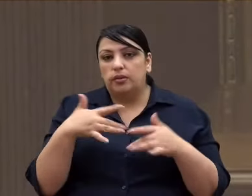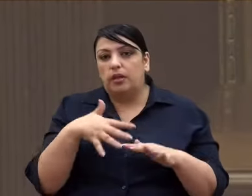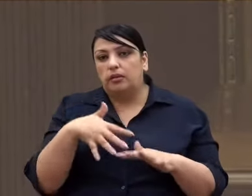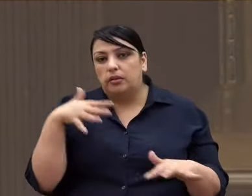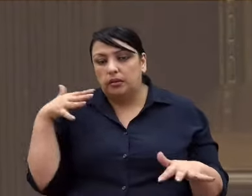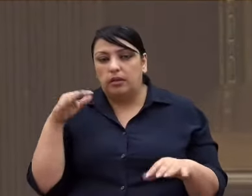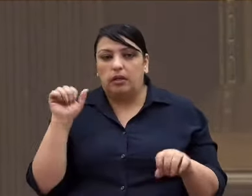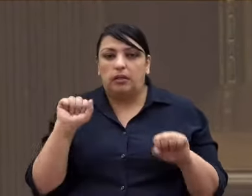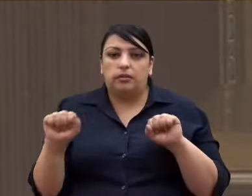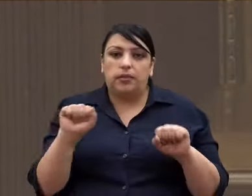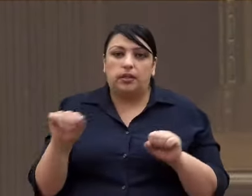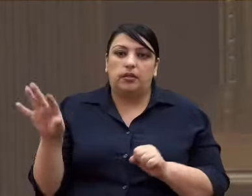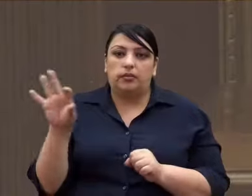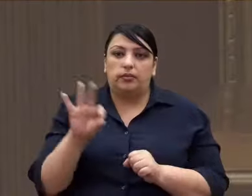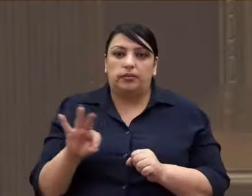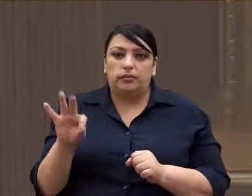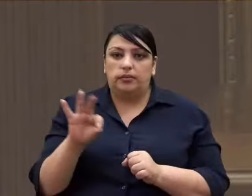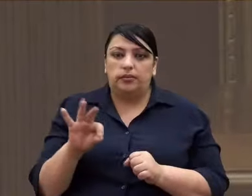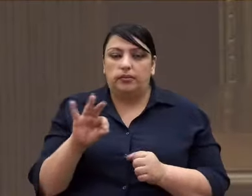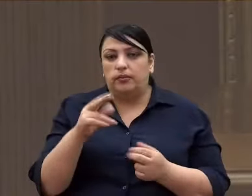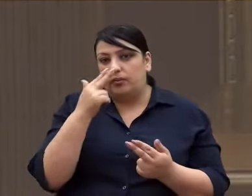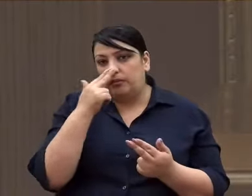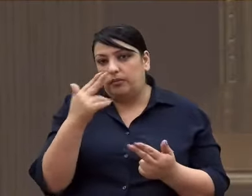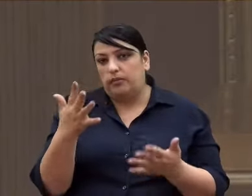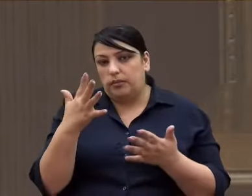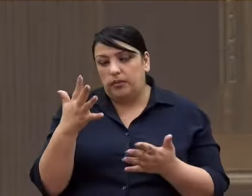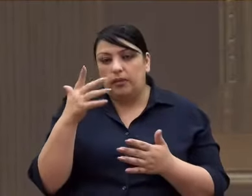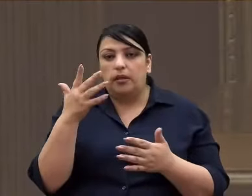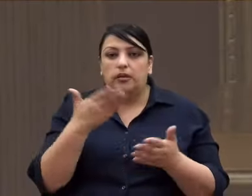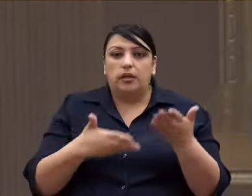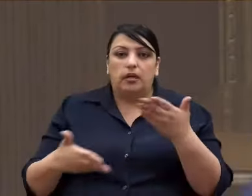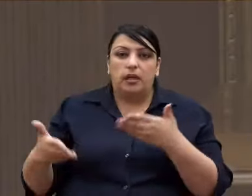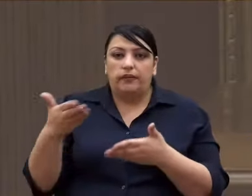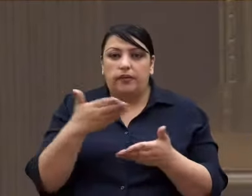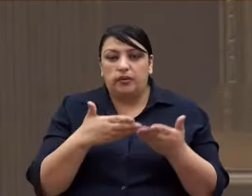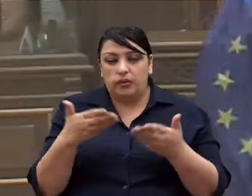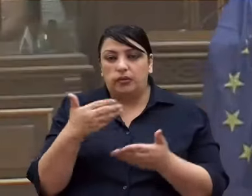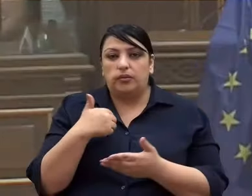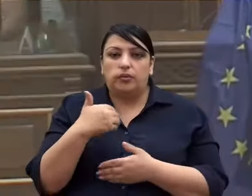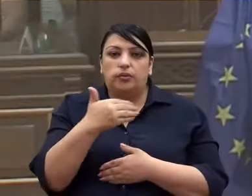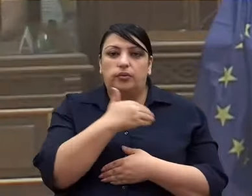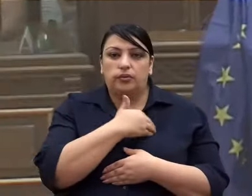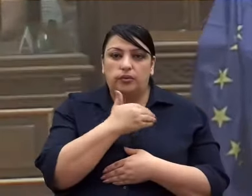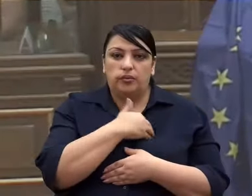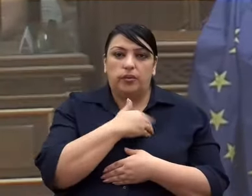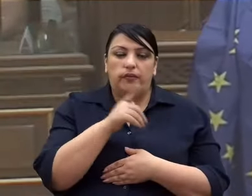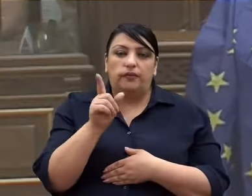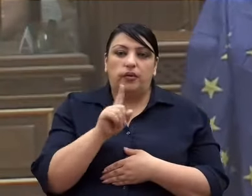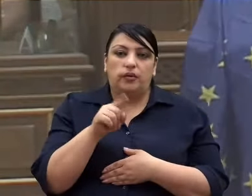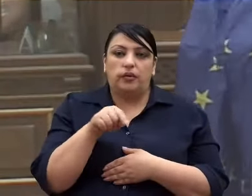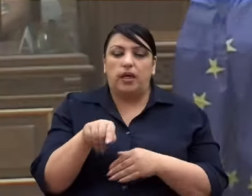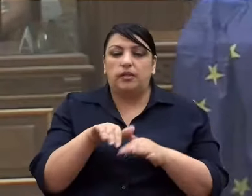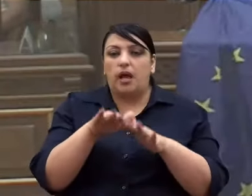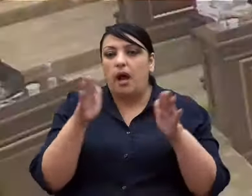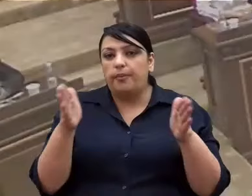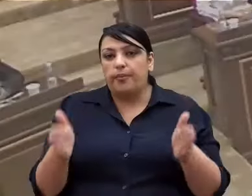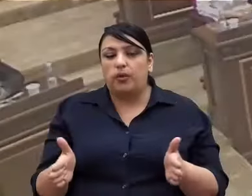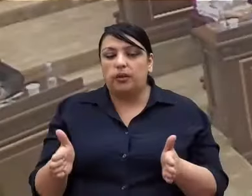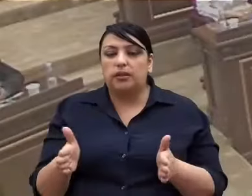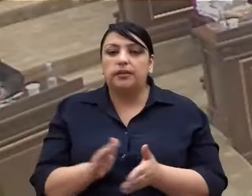կազմակերպելու համար, որպեսզի պատկերավոր լինի այս քննարկումը, կուզեմ որպեսզի այս ամբիոնից